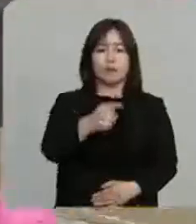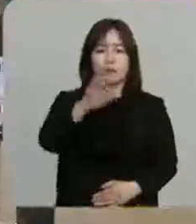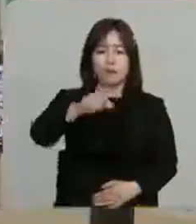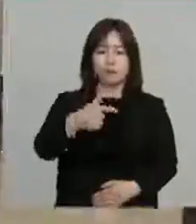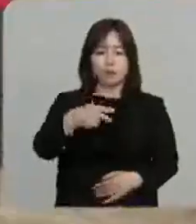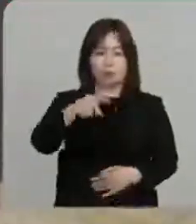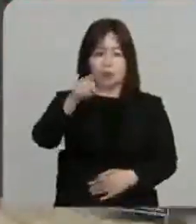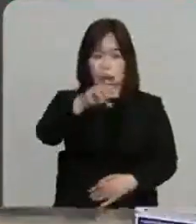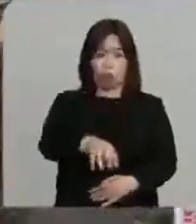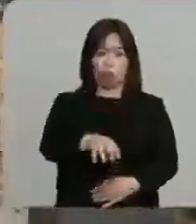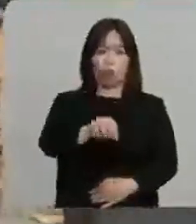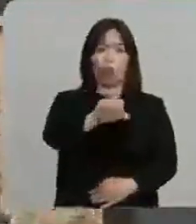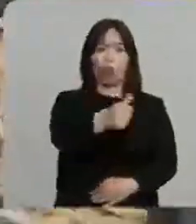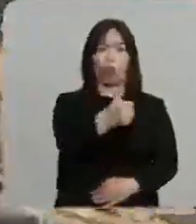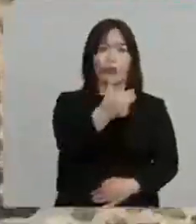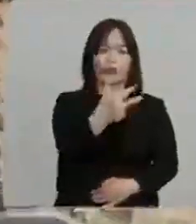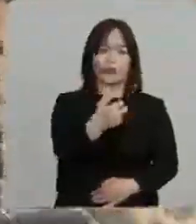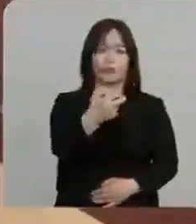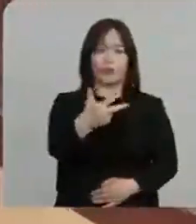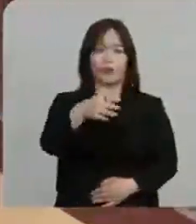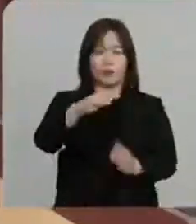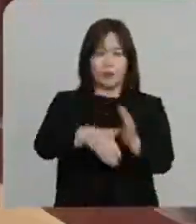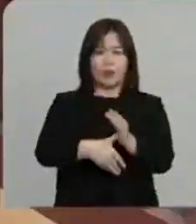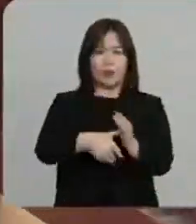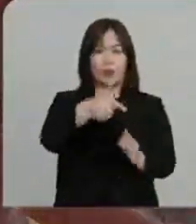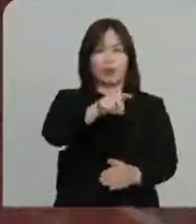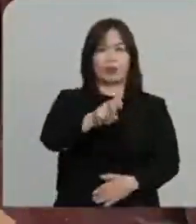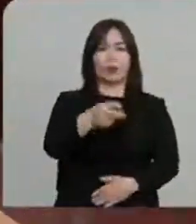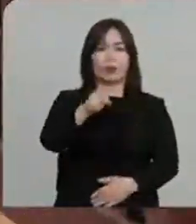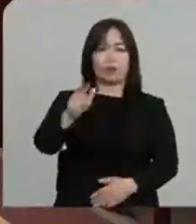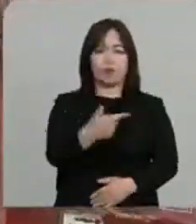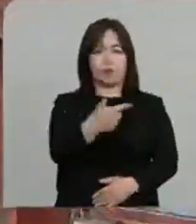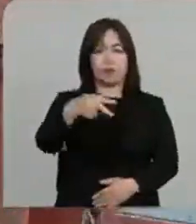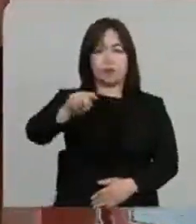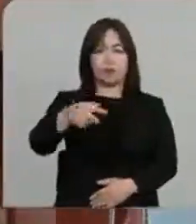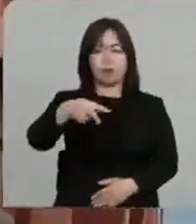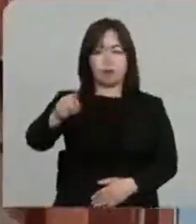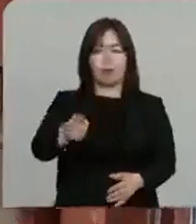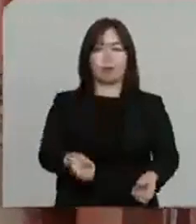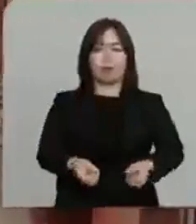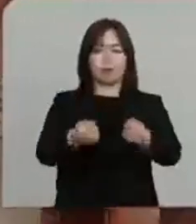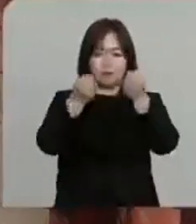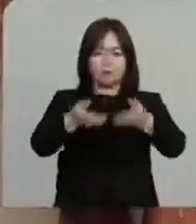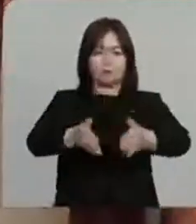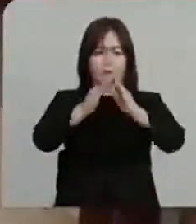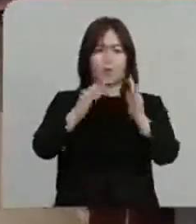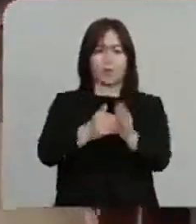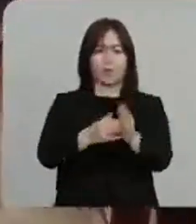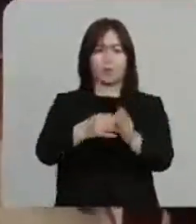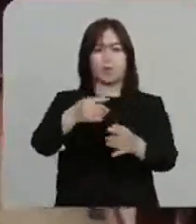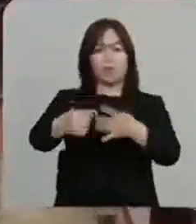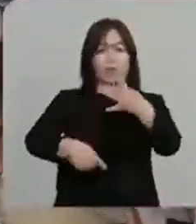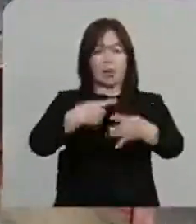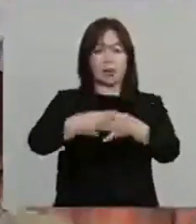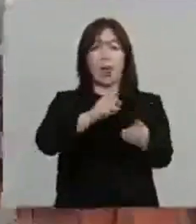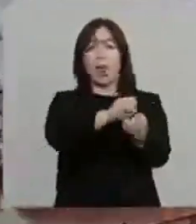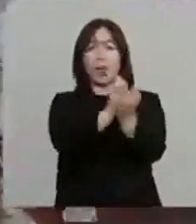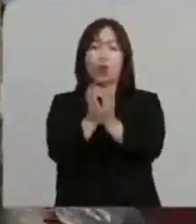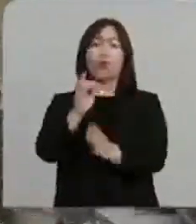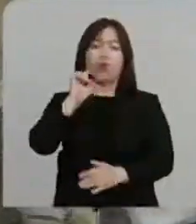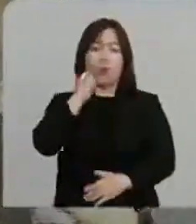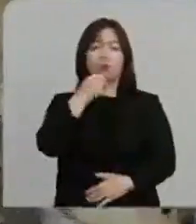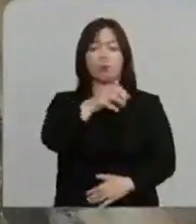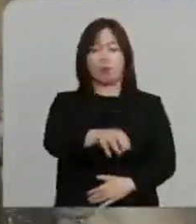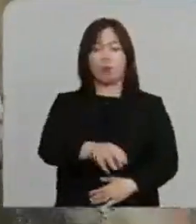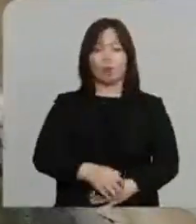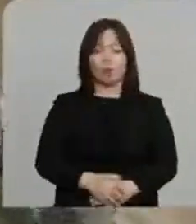선운사는 577년 검단사사께서 창건을 하셨습니다. 사계절 꽃이 아름다운